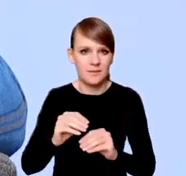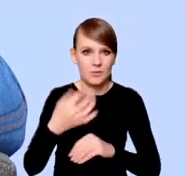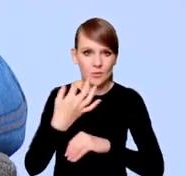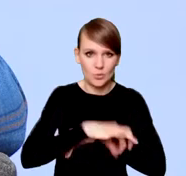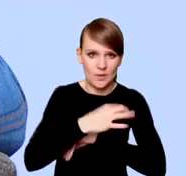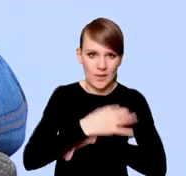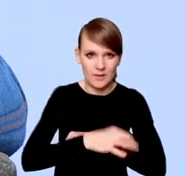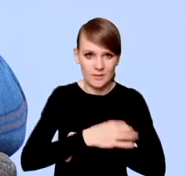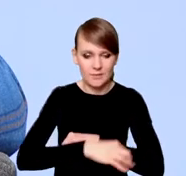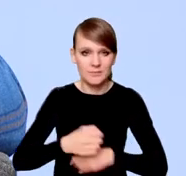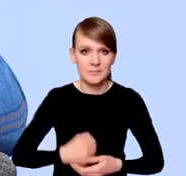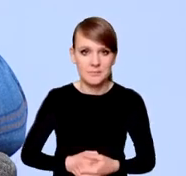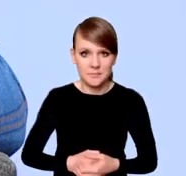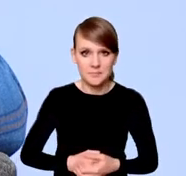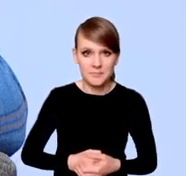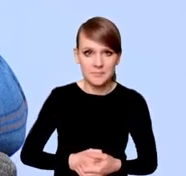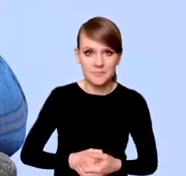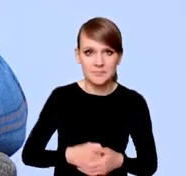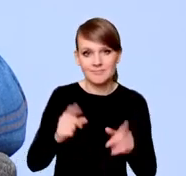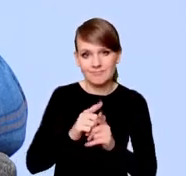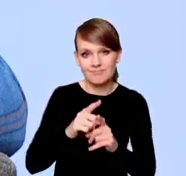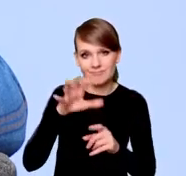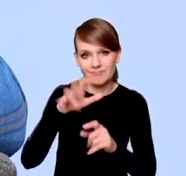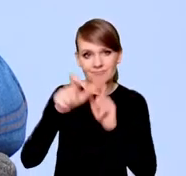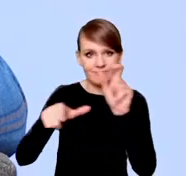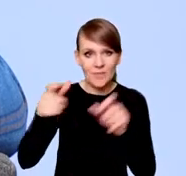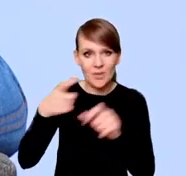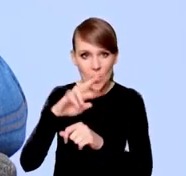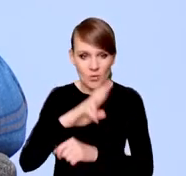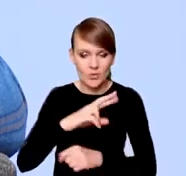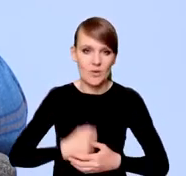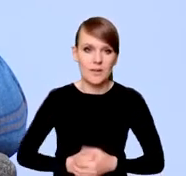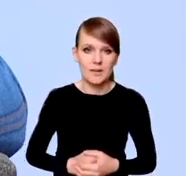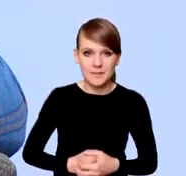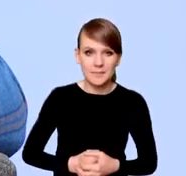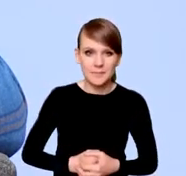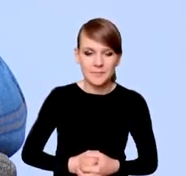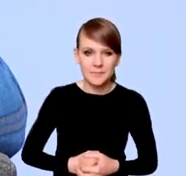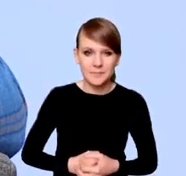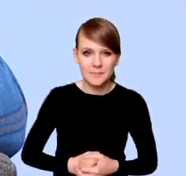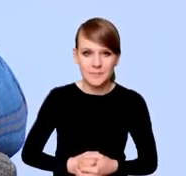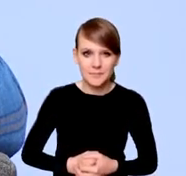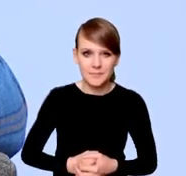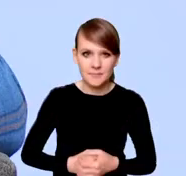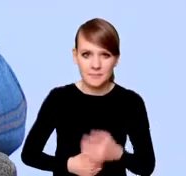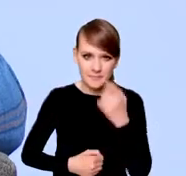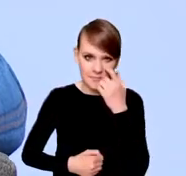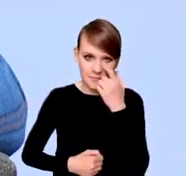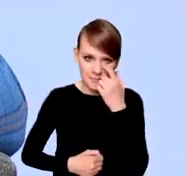studentów, doktorantów. Gdy mówimy o Uniwersytecie SWPS,